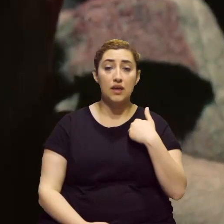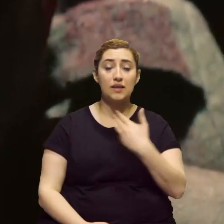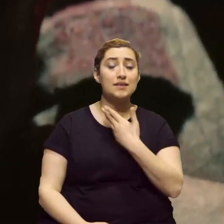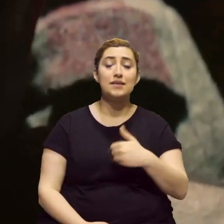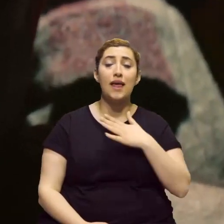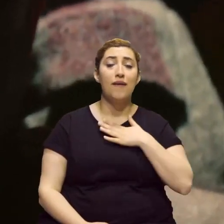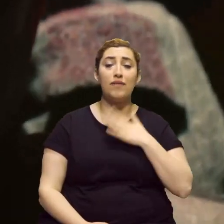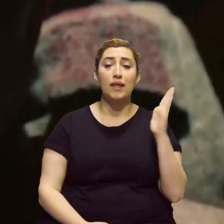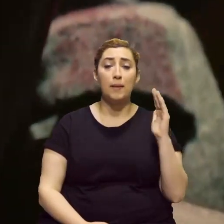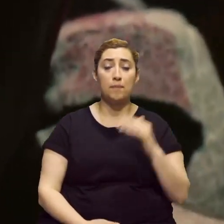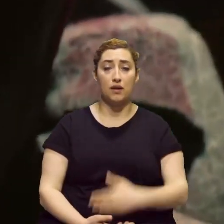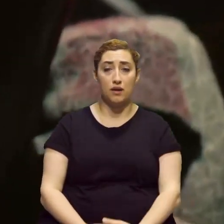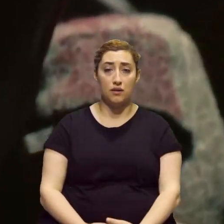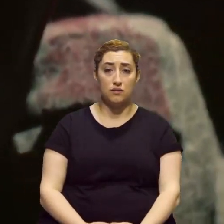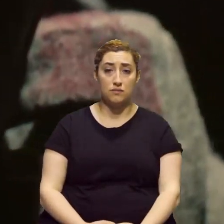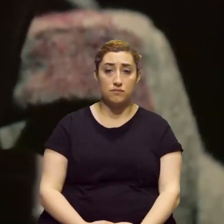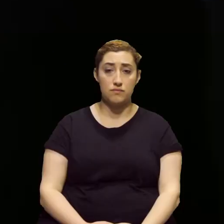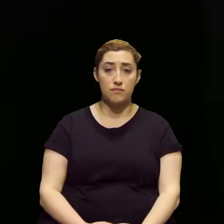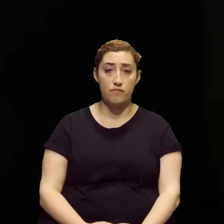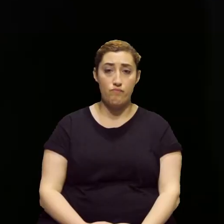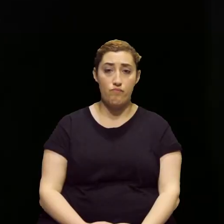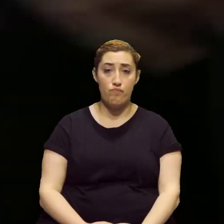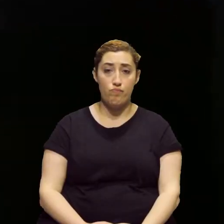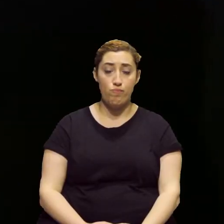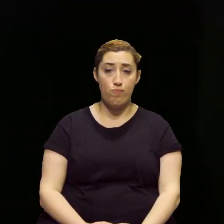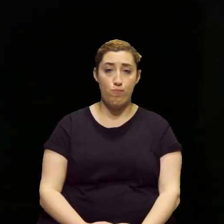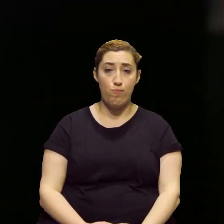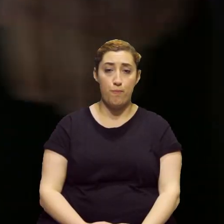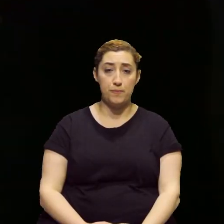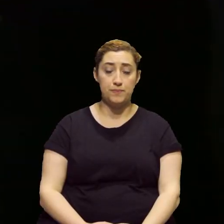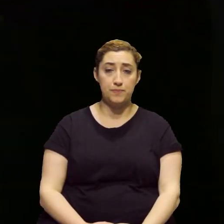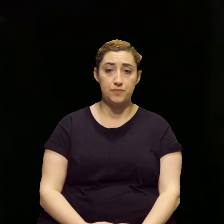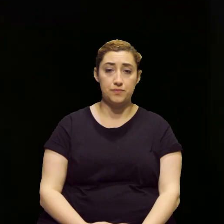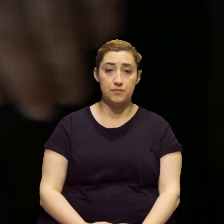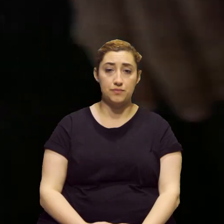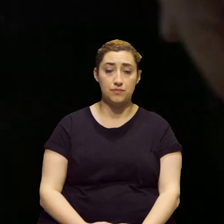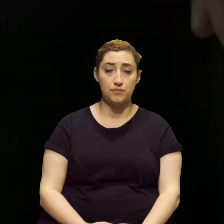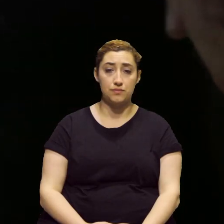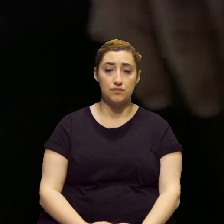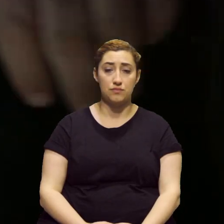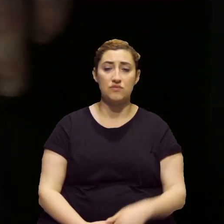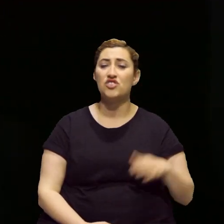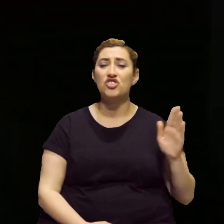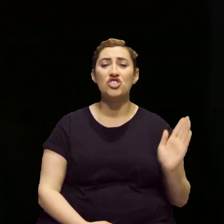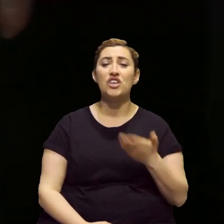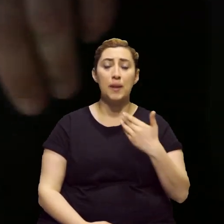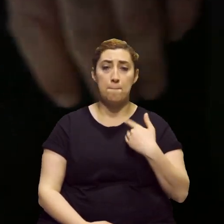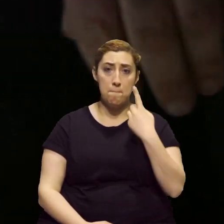ki yar geliyor. Fethi'nin elleri iki yanına düştü. Çıktım